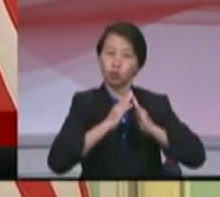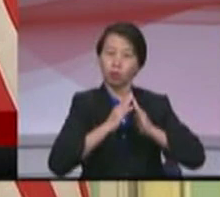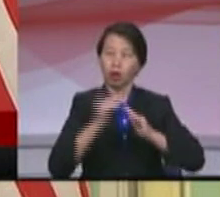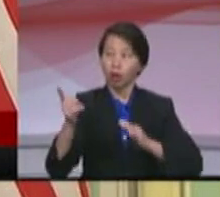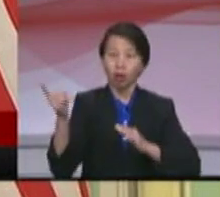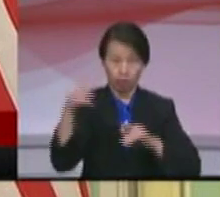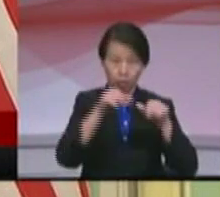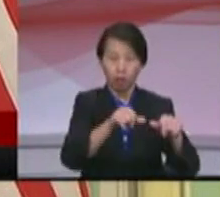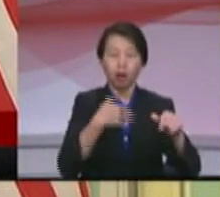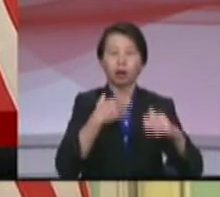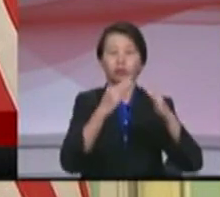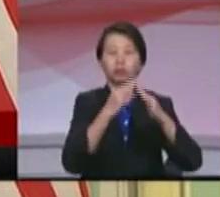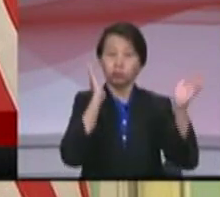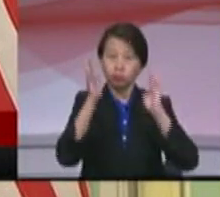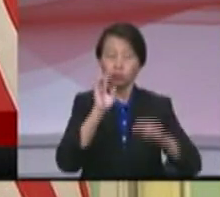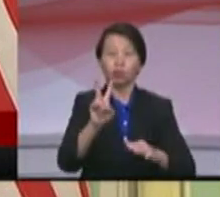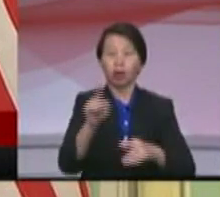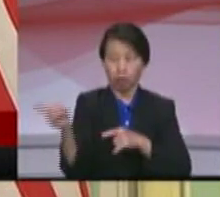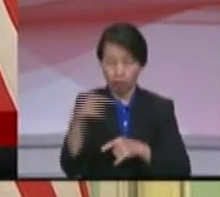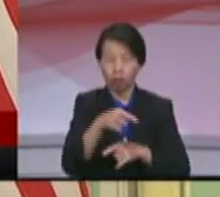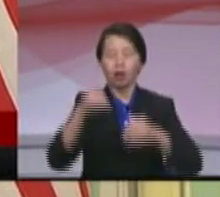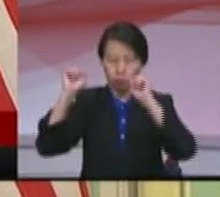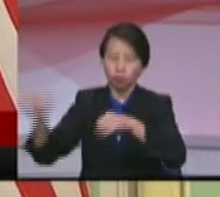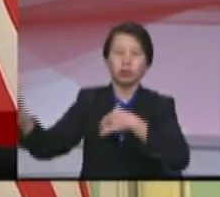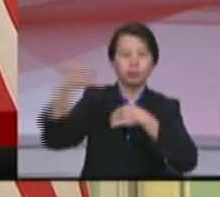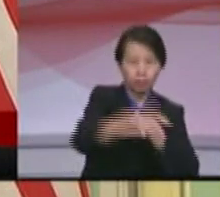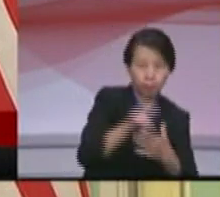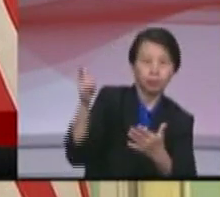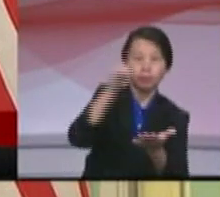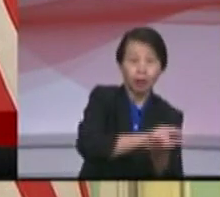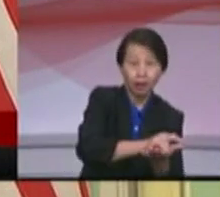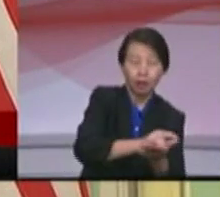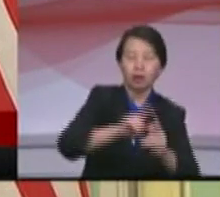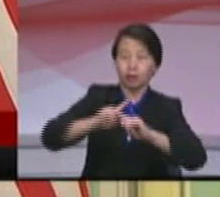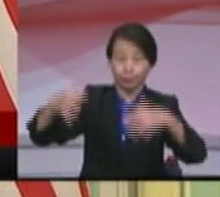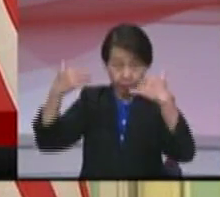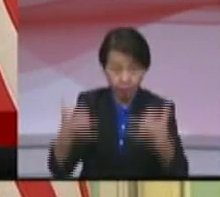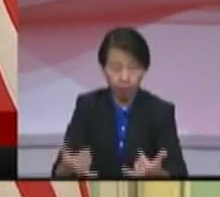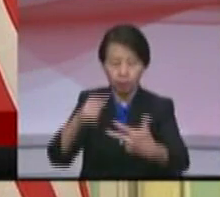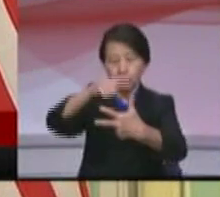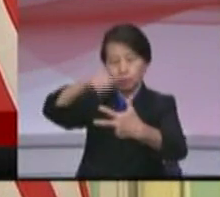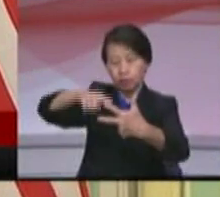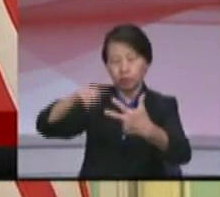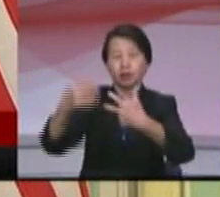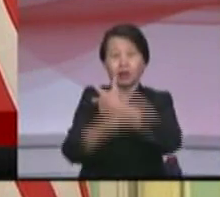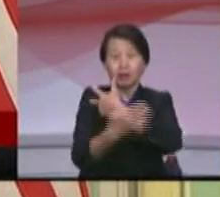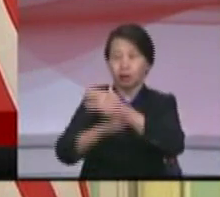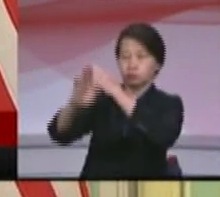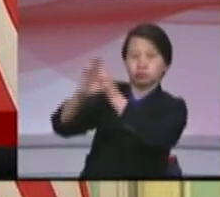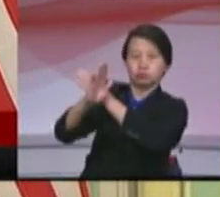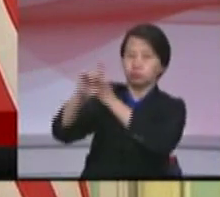keduaku. Dulu kita benarkan. Tetapi sekarang ni untuk ketiga-tiga negara ini juga kita tidak